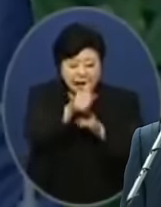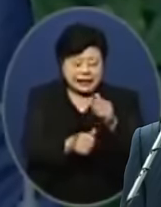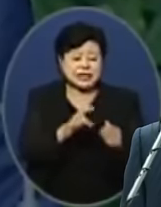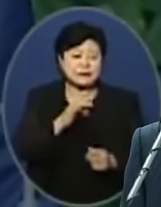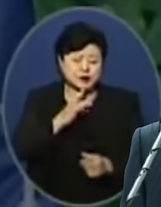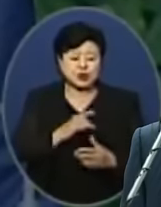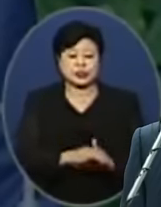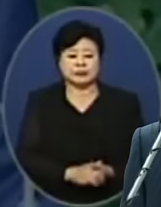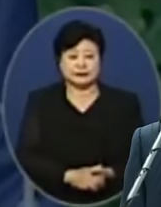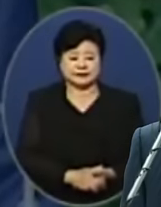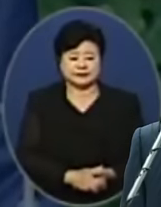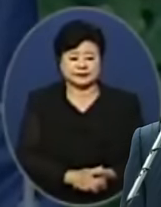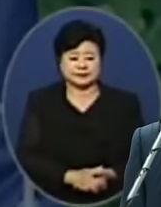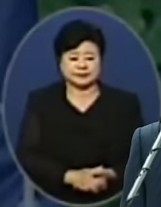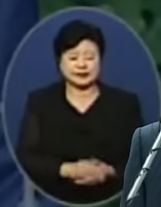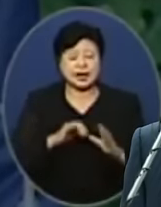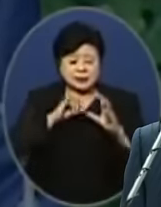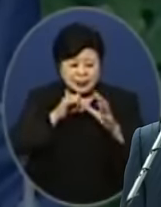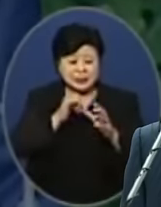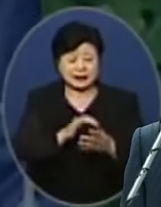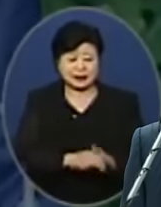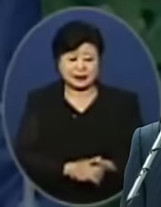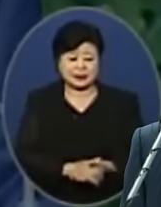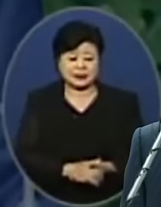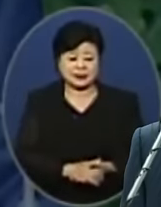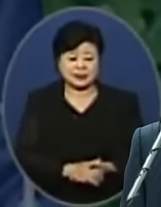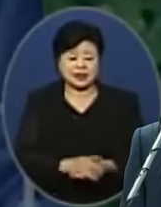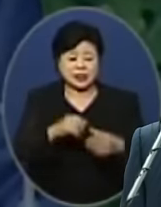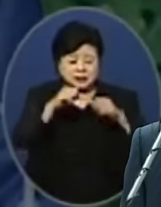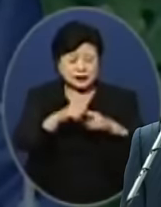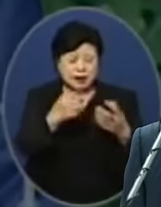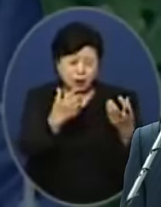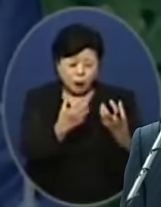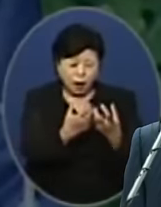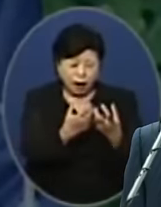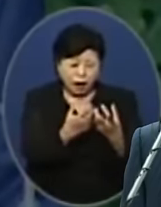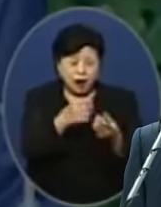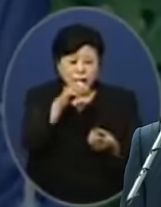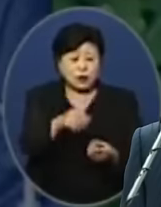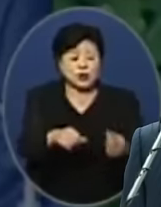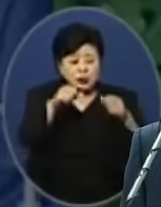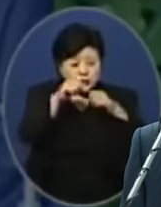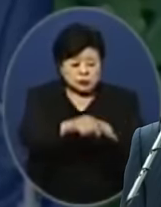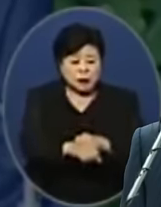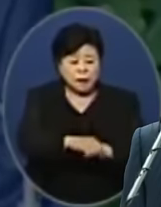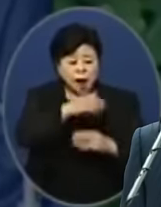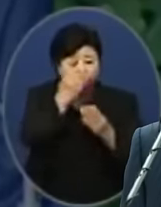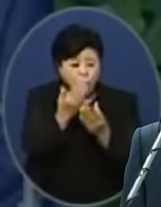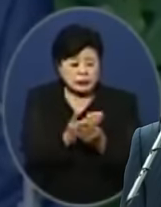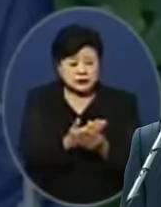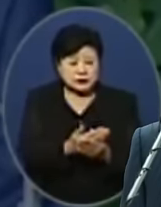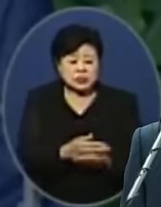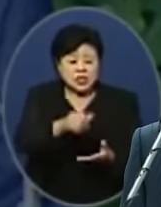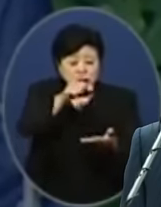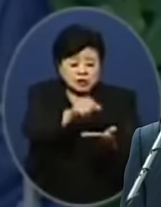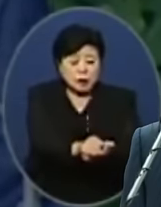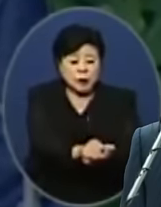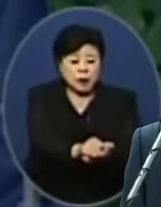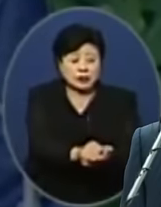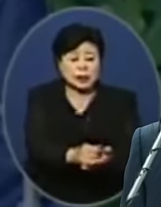하나님밖에 없는 것은 이 세상에 절망이 꽉 들어찬 곳에 절망을 완전히 정복한